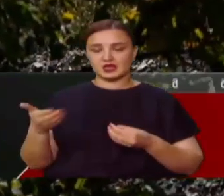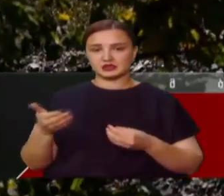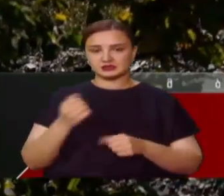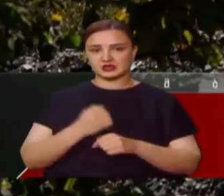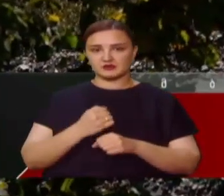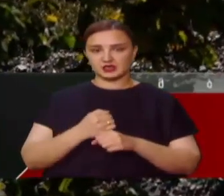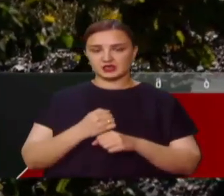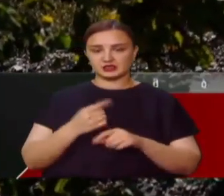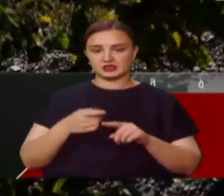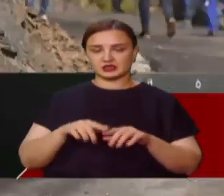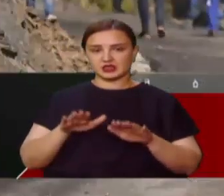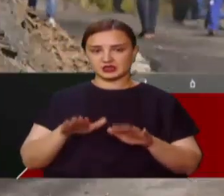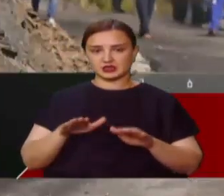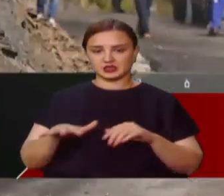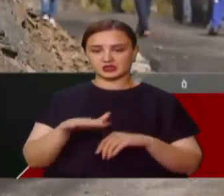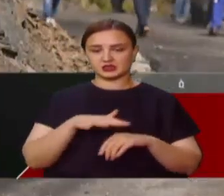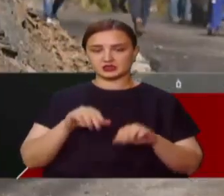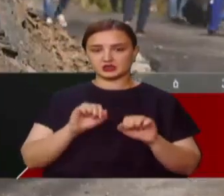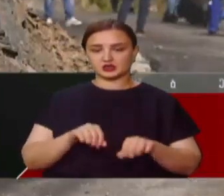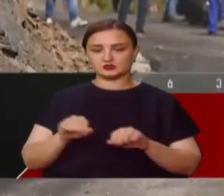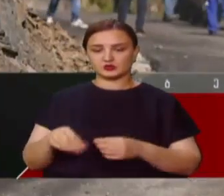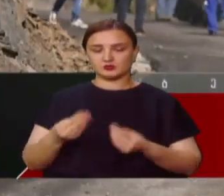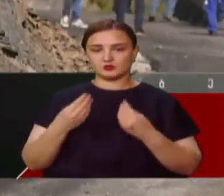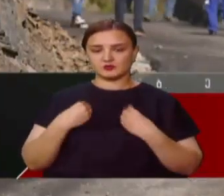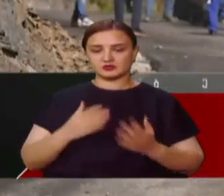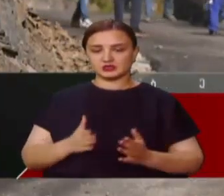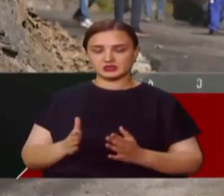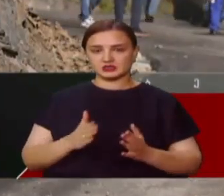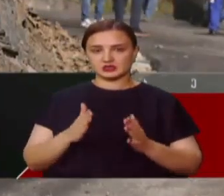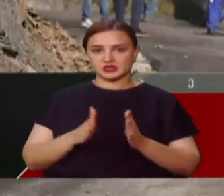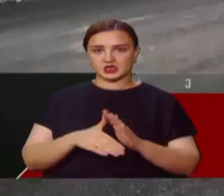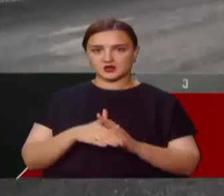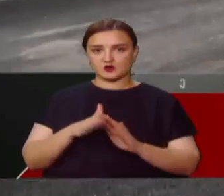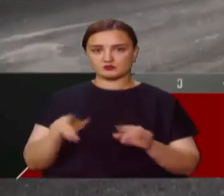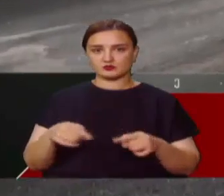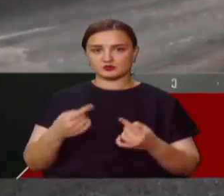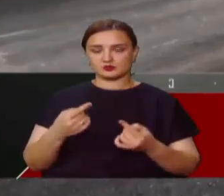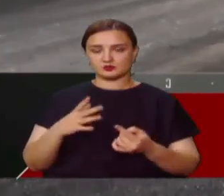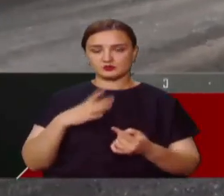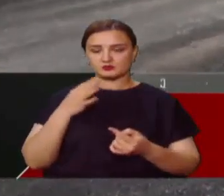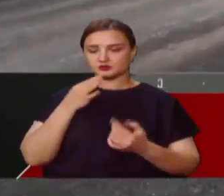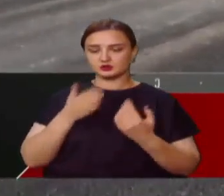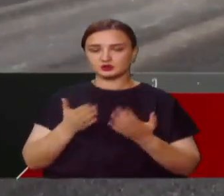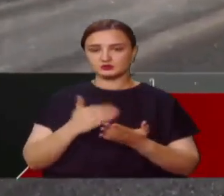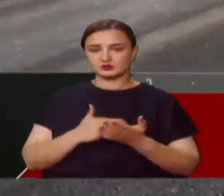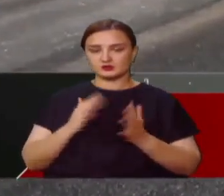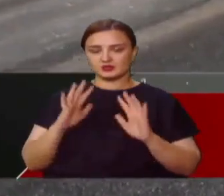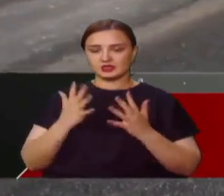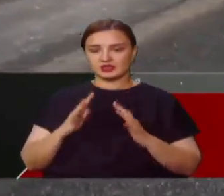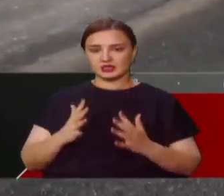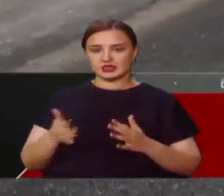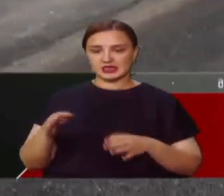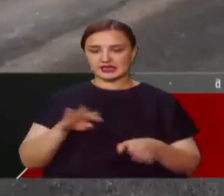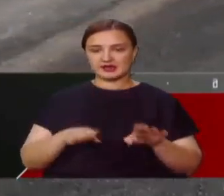გარკვეულ მონაკვეთებზე გაგანიერება, რამაც საშუალება მოგცა გზის პარამეტრი გაუმჯობესებულიყო. შემდგომ ხევის მხარეს აუცილებლად